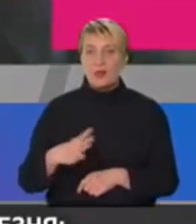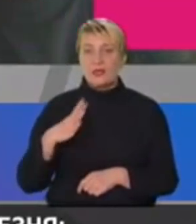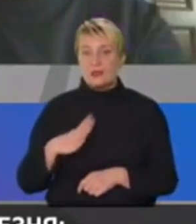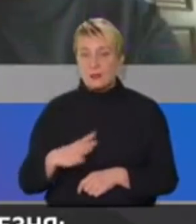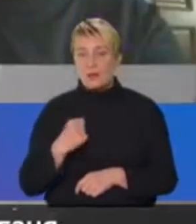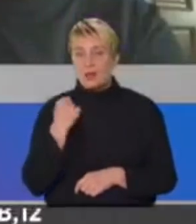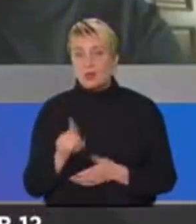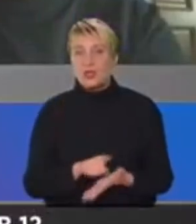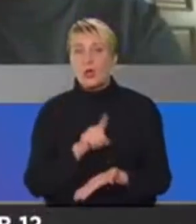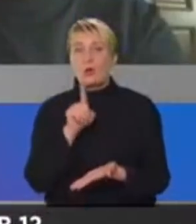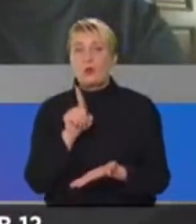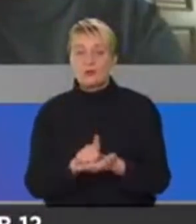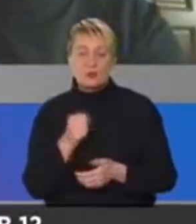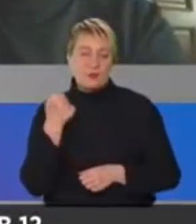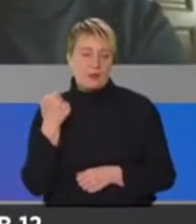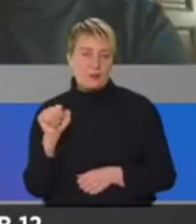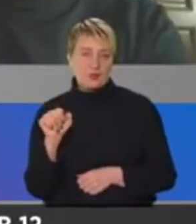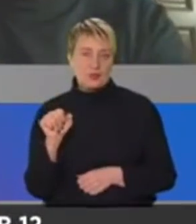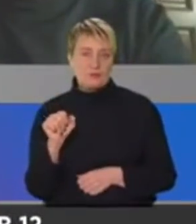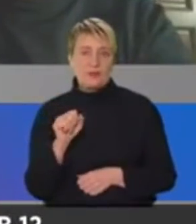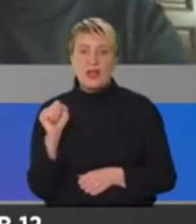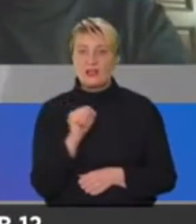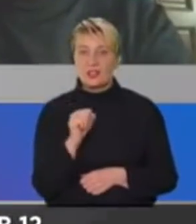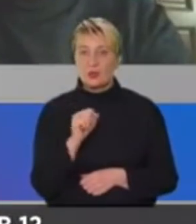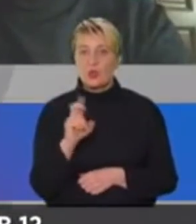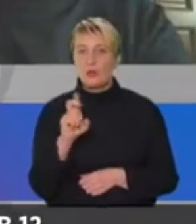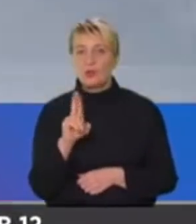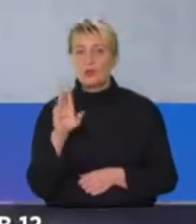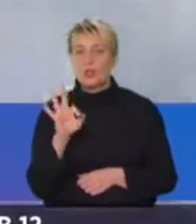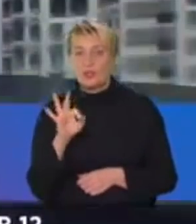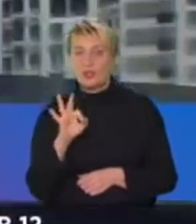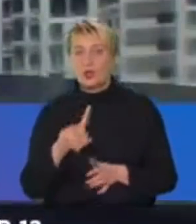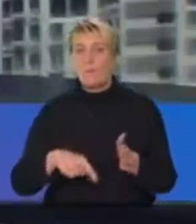кулаки, обов'язково переможемо. Анатолій Бондаренко, міський голова міста Черкаси.